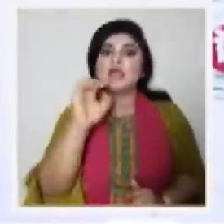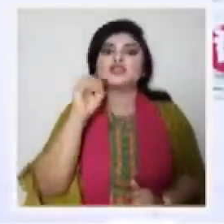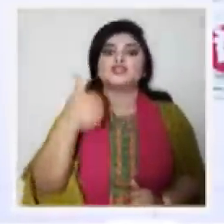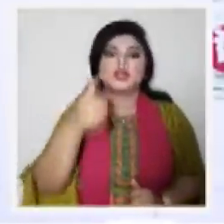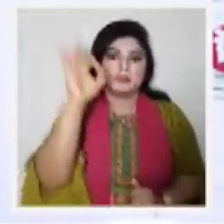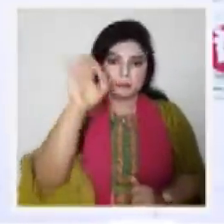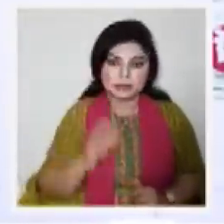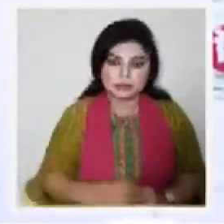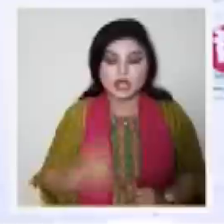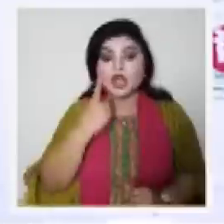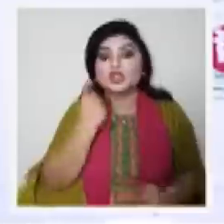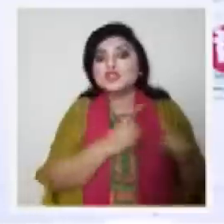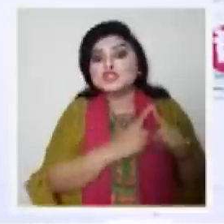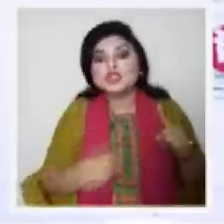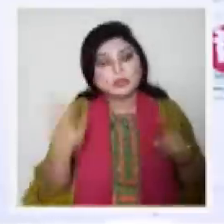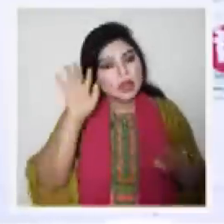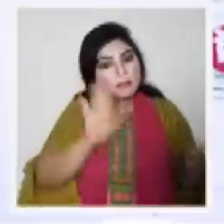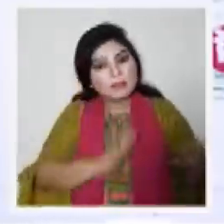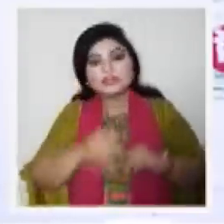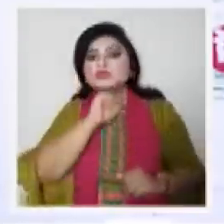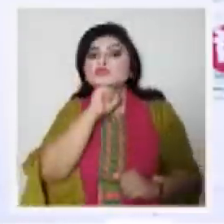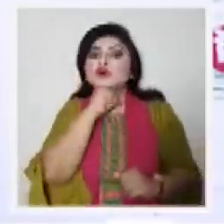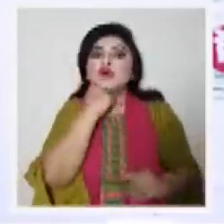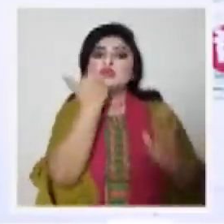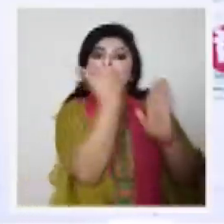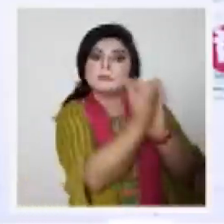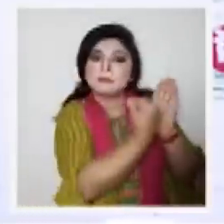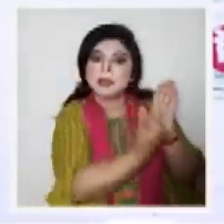78.84%, নারী 608 জন, 21.16%।